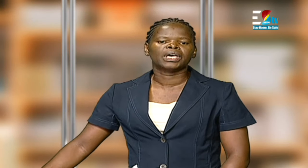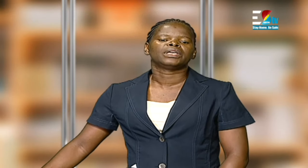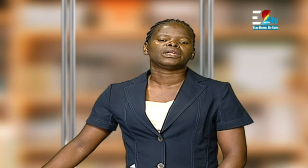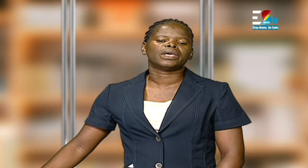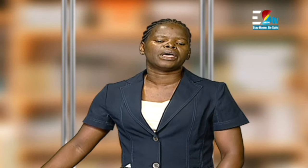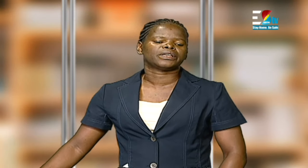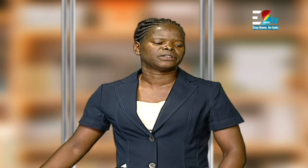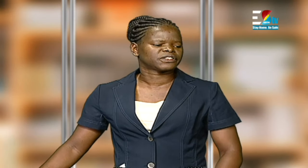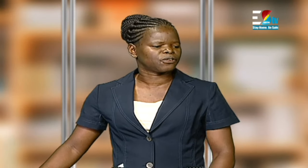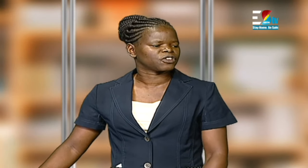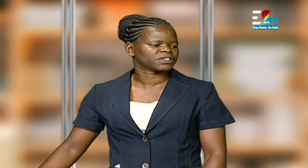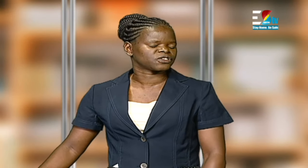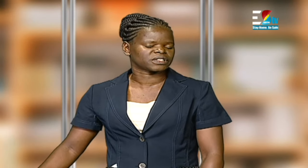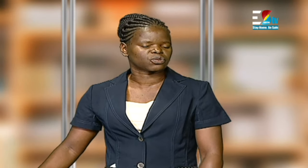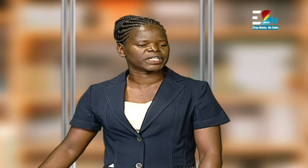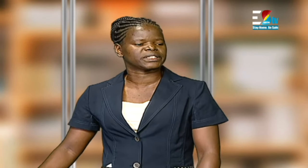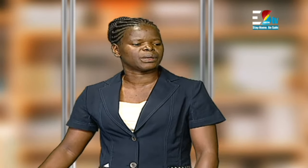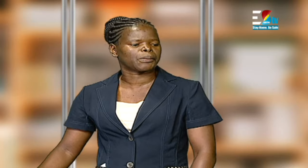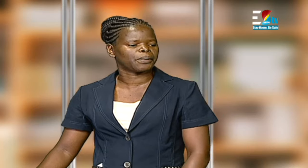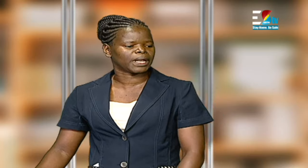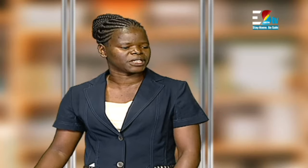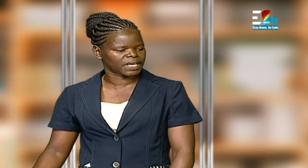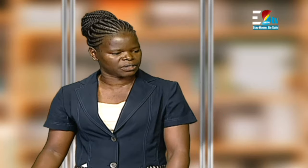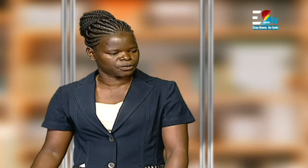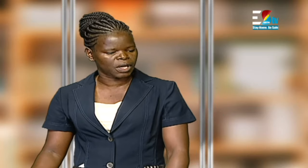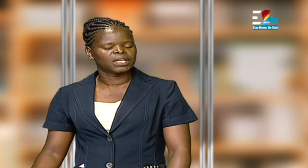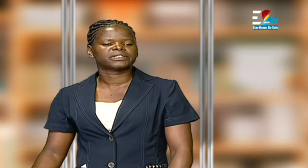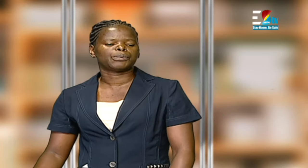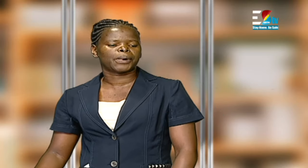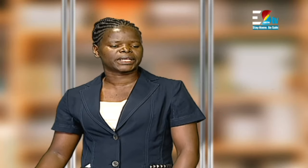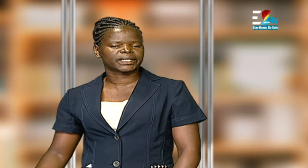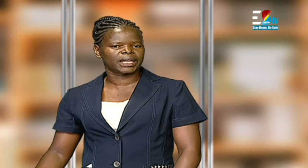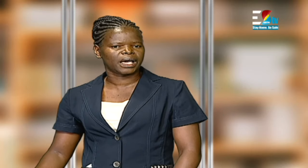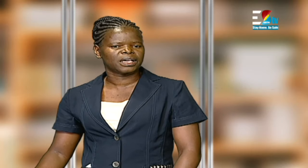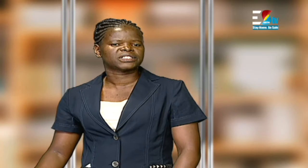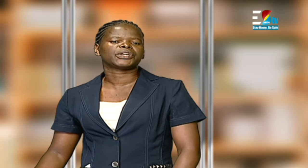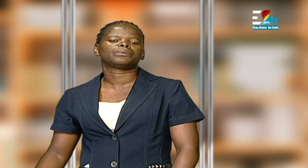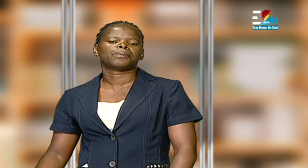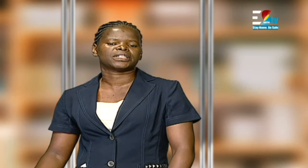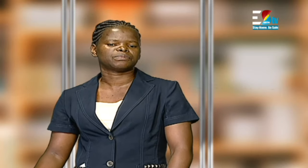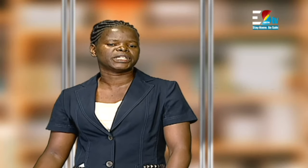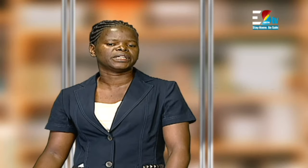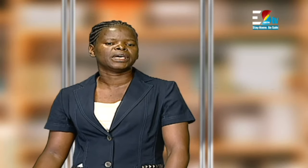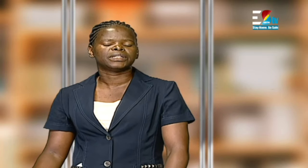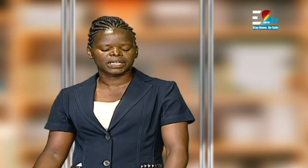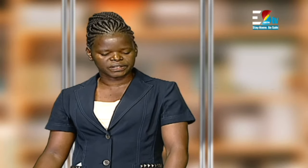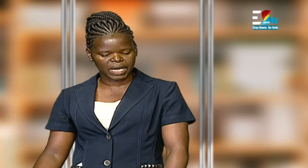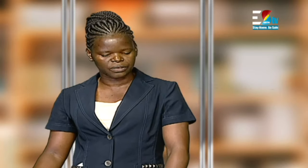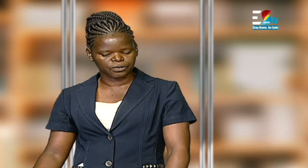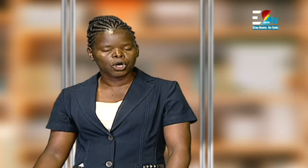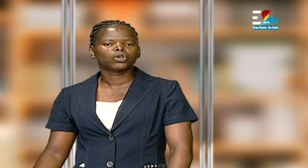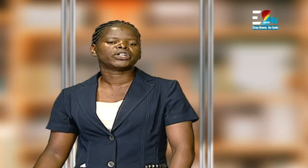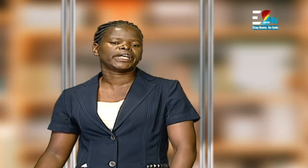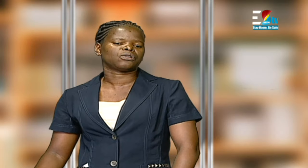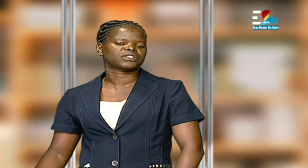kwekuthi sifundvo sethu sesiswati sinemaphepha lamathathu. Sineliphepha lekucala, sibe neliphepha lesibili